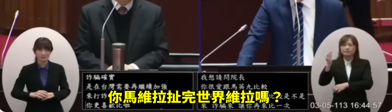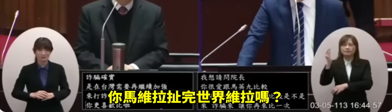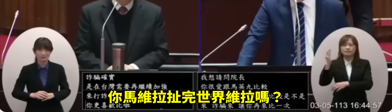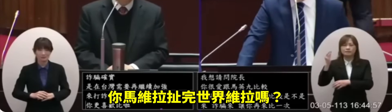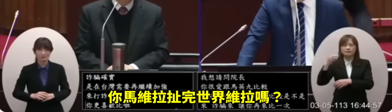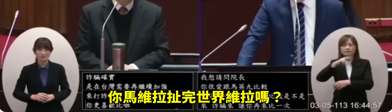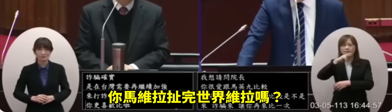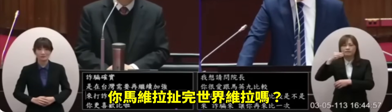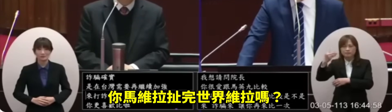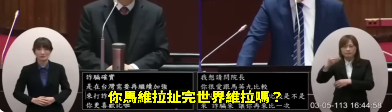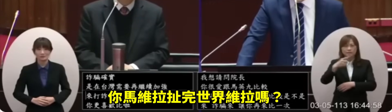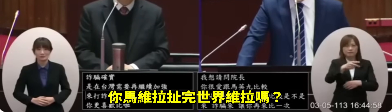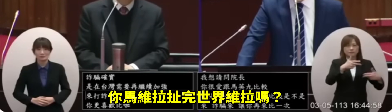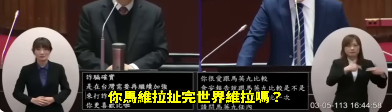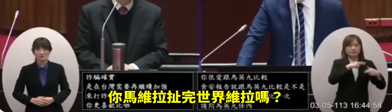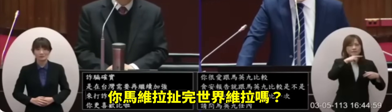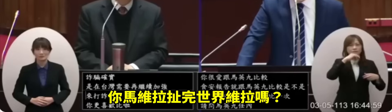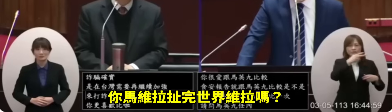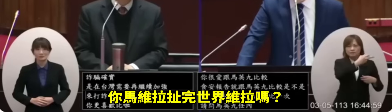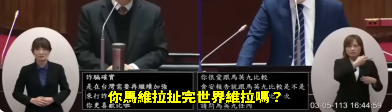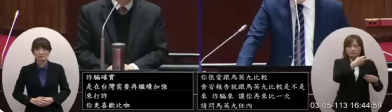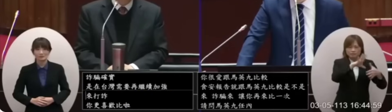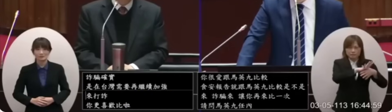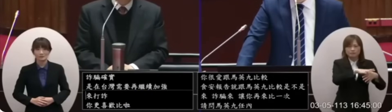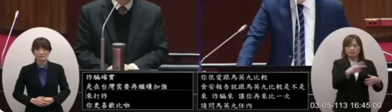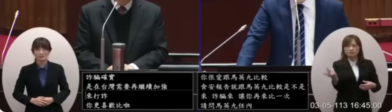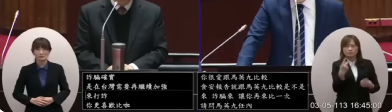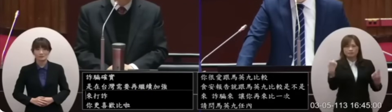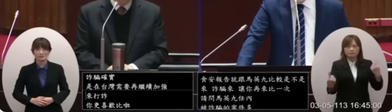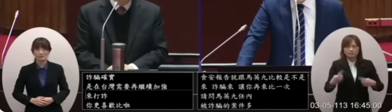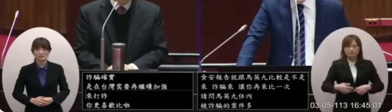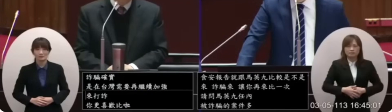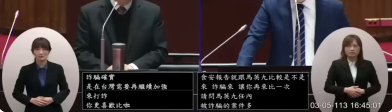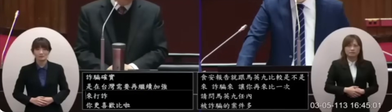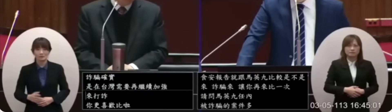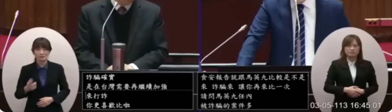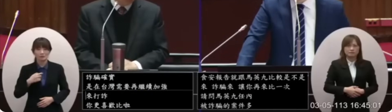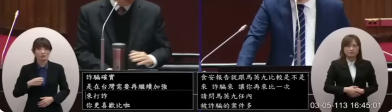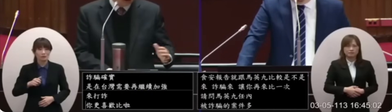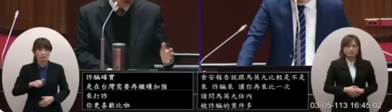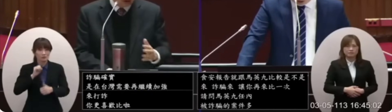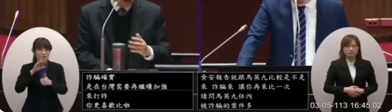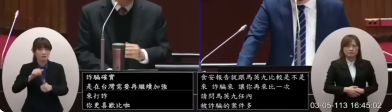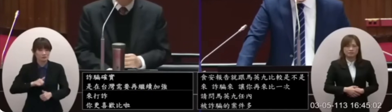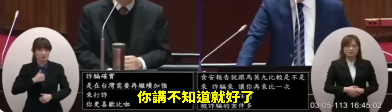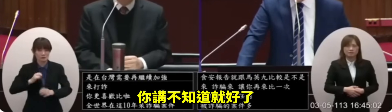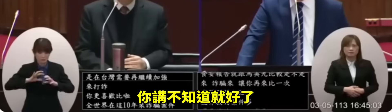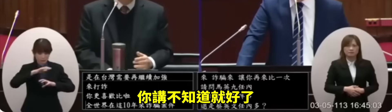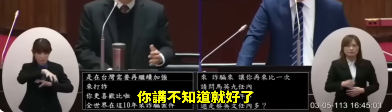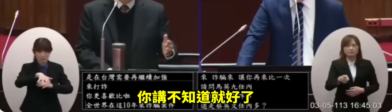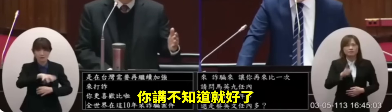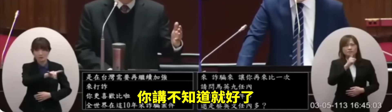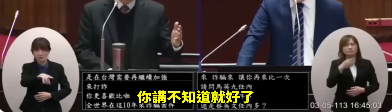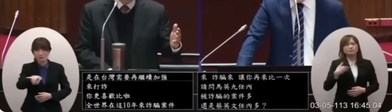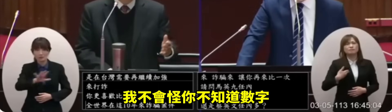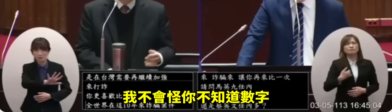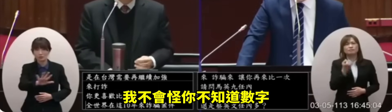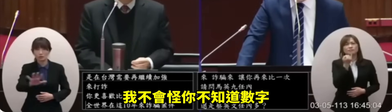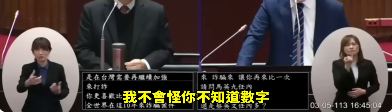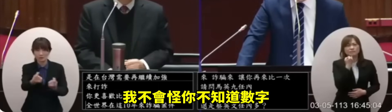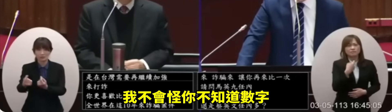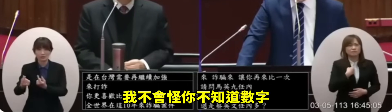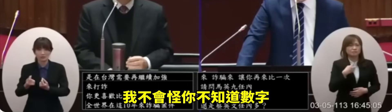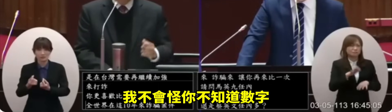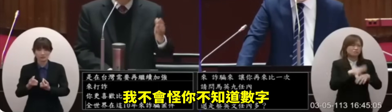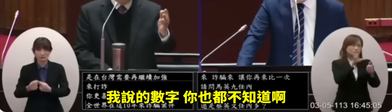你的马维拉扯完，还要扯世界维拉吗？ 不，我跟你讲的是事实啊，这是全球的趋势。 你讲不知道就好了嘛，我不会